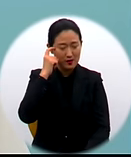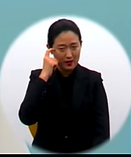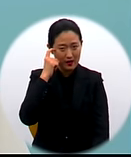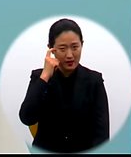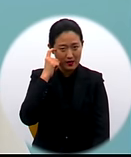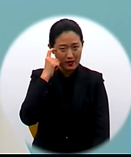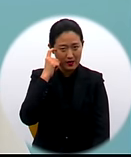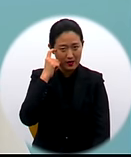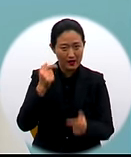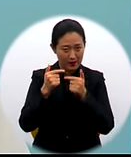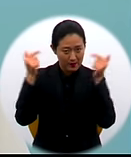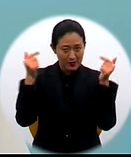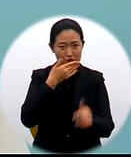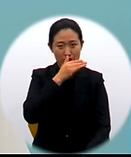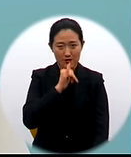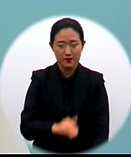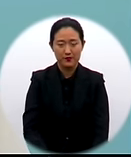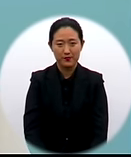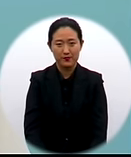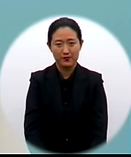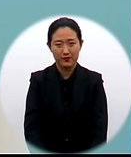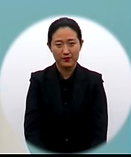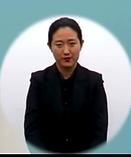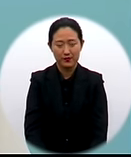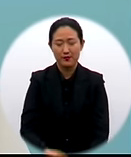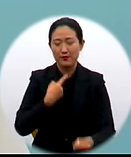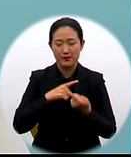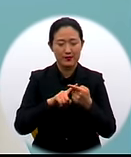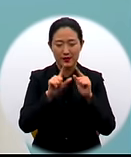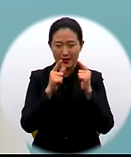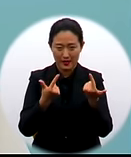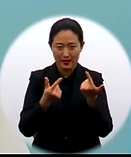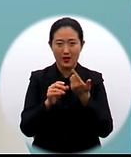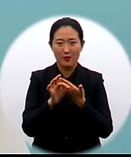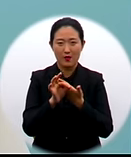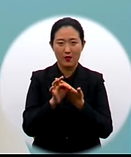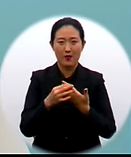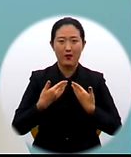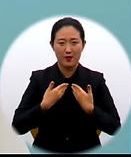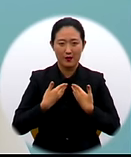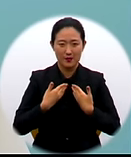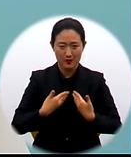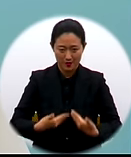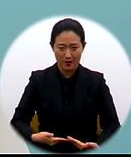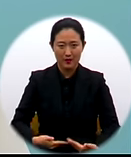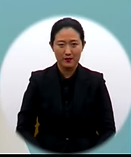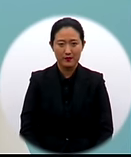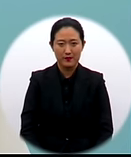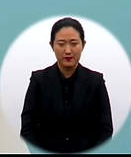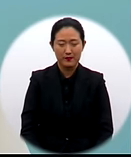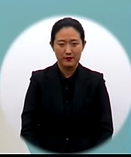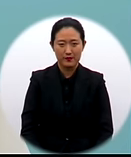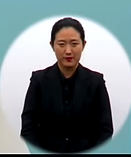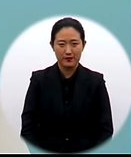것이기 때문에 훨씬 더 아이의 생각의 폭이나 사고의 폭이 좀 커지는 부분들도 있습니다. 물론 좀 마음에 안 드는 직무를 편하게